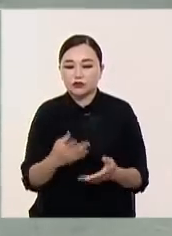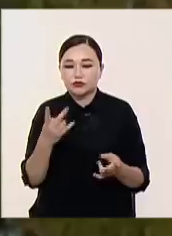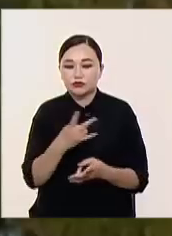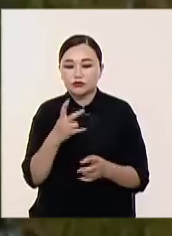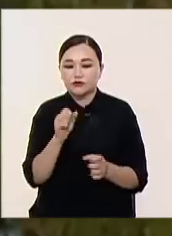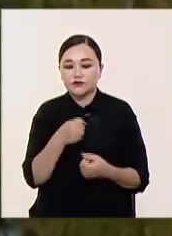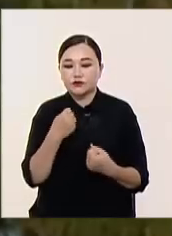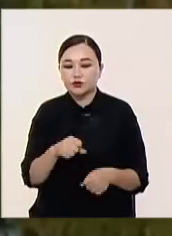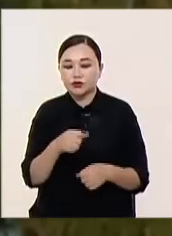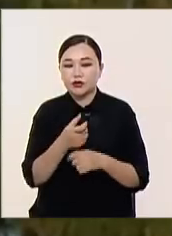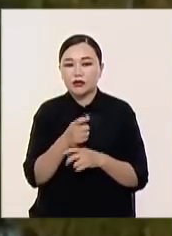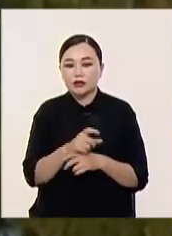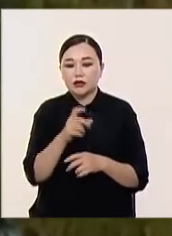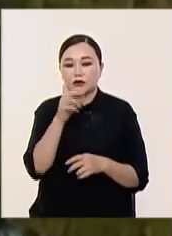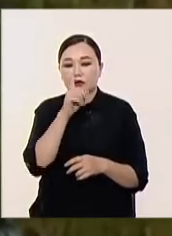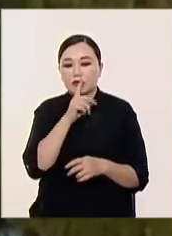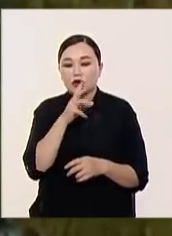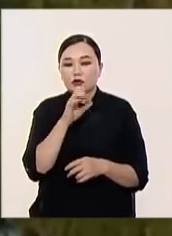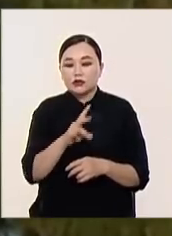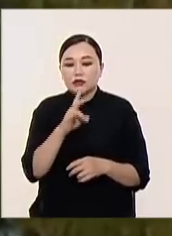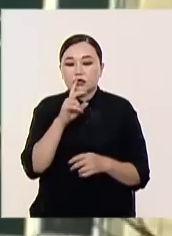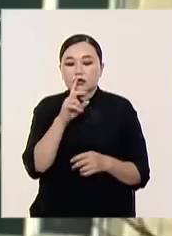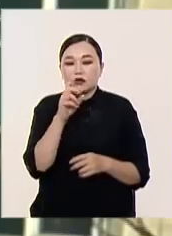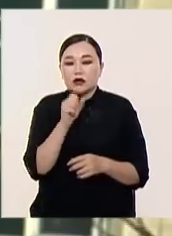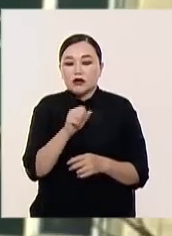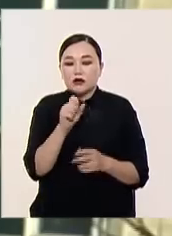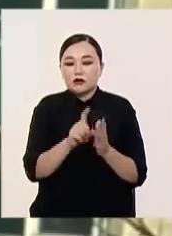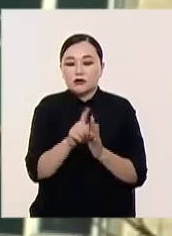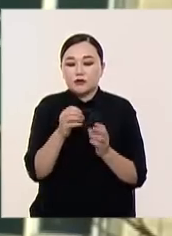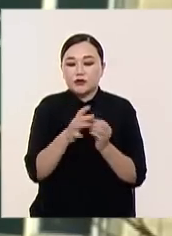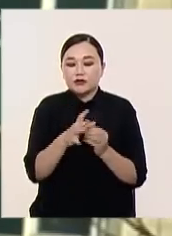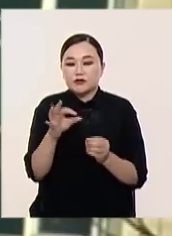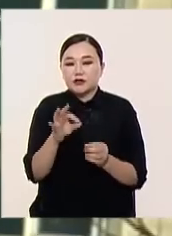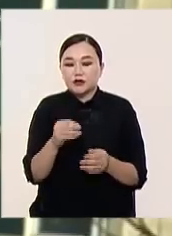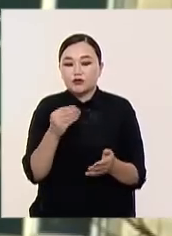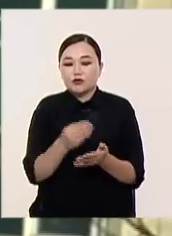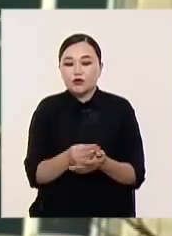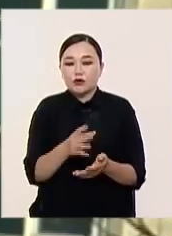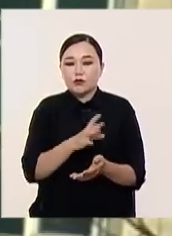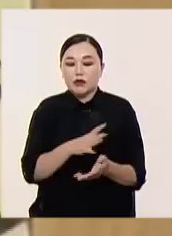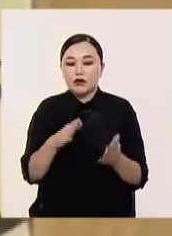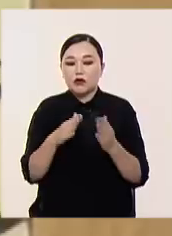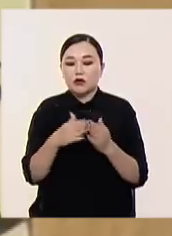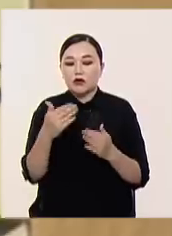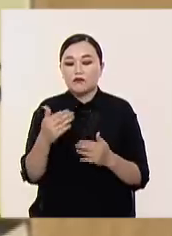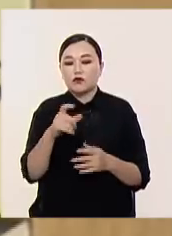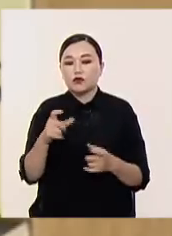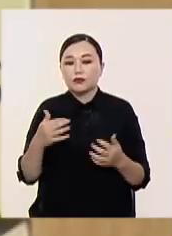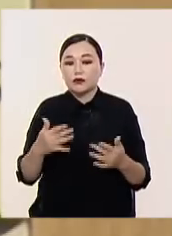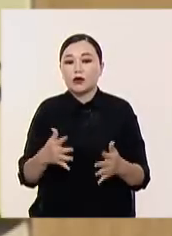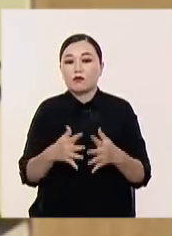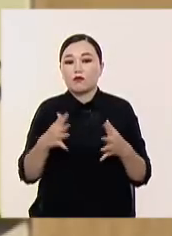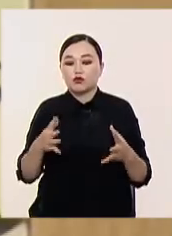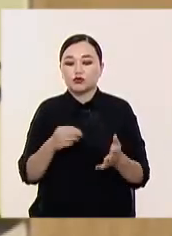сияқты. Маусым айымен салыстырсақ, тамыздың басында жалдамалы пәтер құны 15%-ға қымбаттаған. Ал жылжымайтын мүлік саласының мамандары сұраныс көп болған